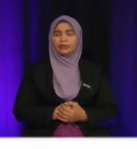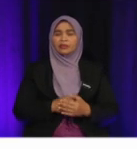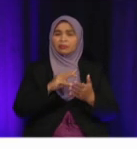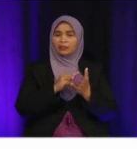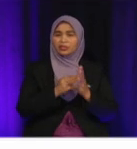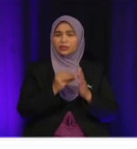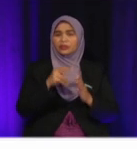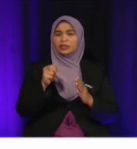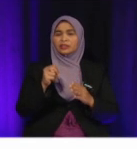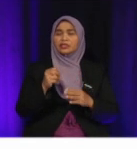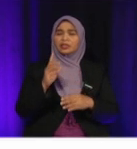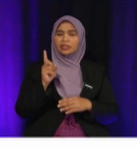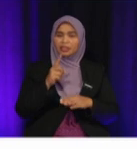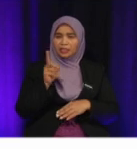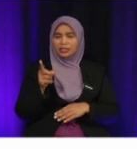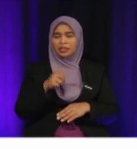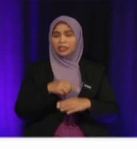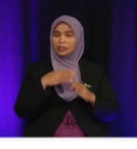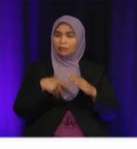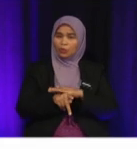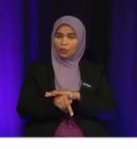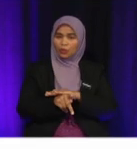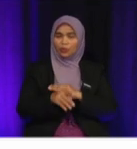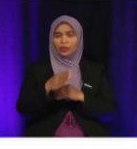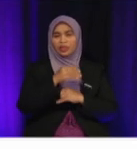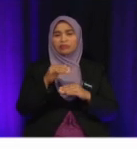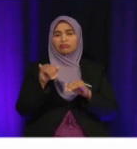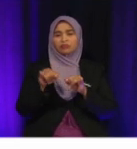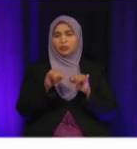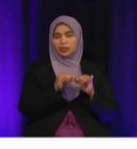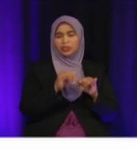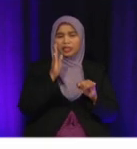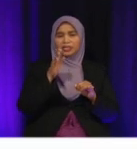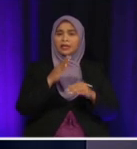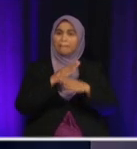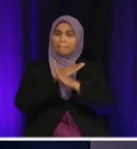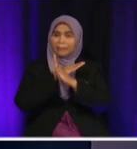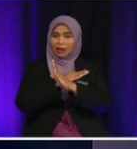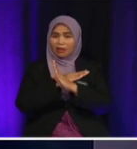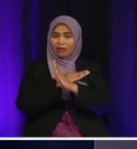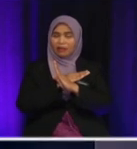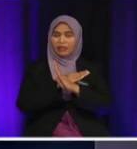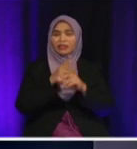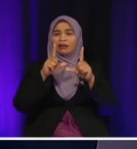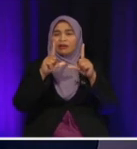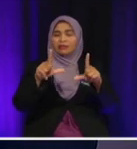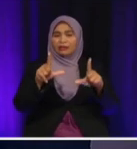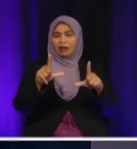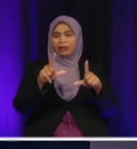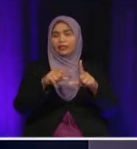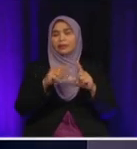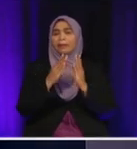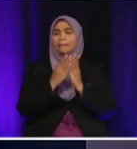yang dia lakukan, merompak dan juga membunuh. Maka dibunuh, kemudian dipalang. Apa maksud palang ni? Maknanya dia dilekatkan di papan,